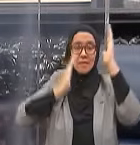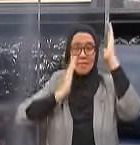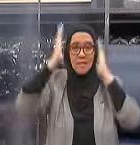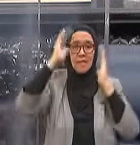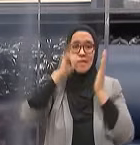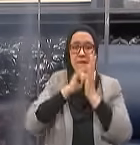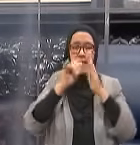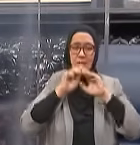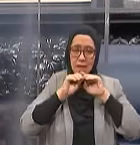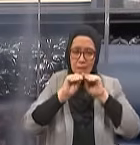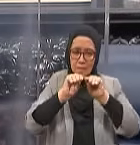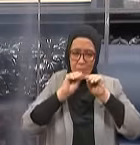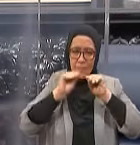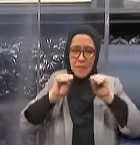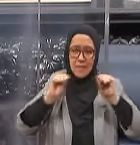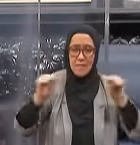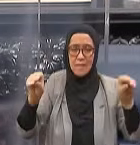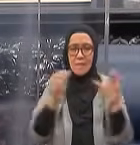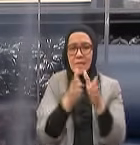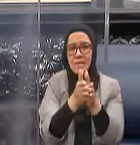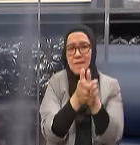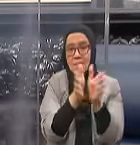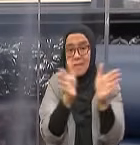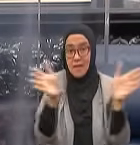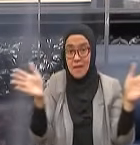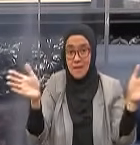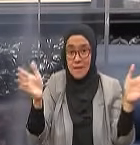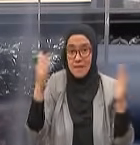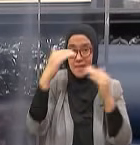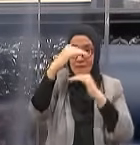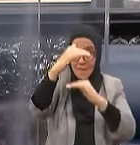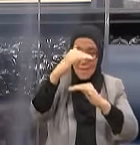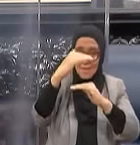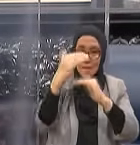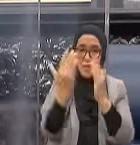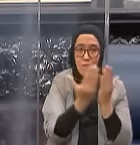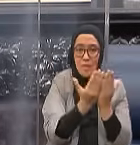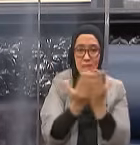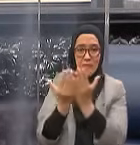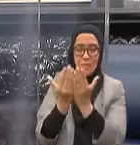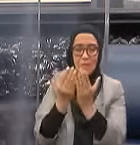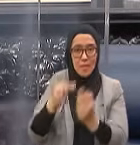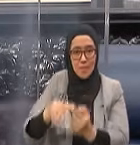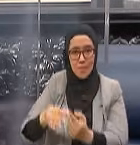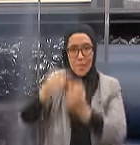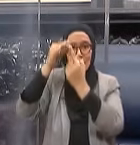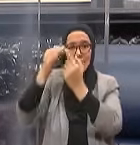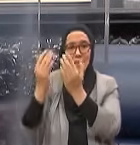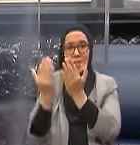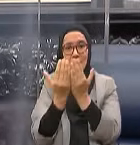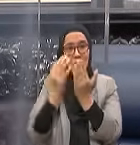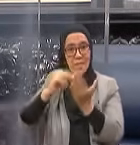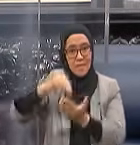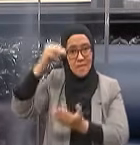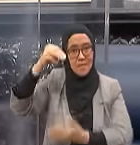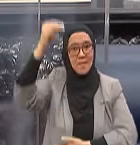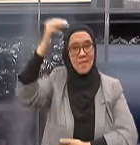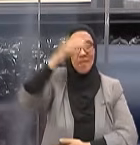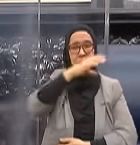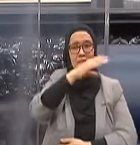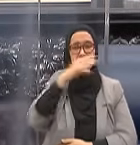ajar lebih luas di peringkat sekolah khususnya sekolah menengah dan juga depan kata